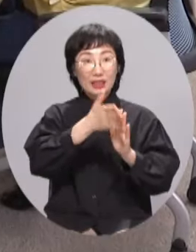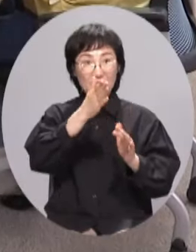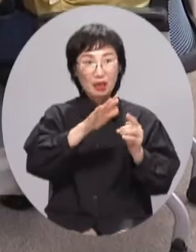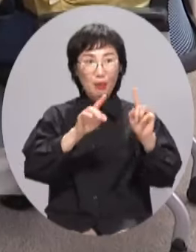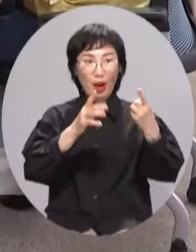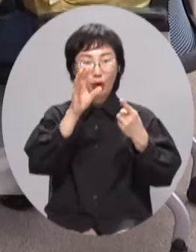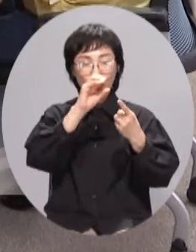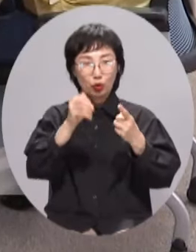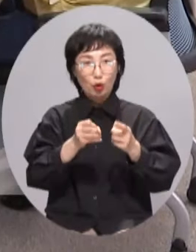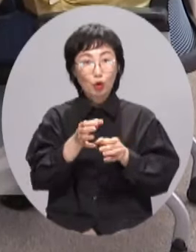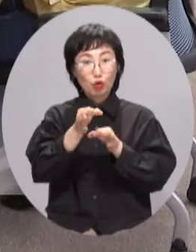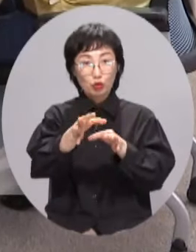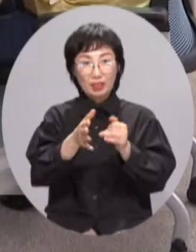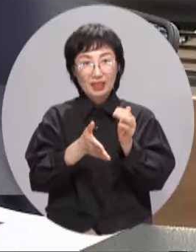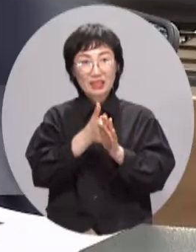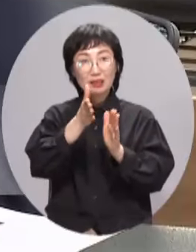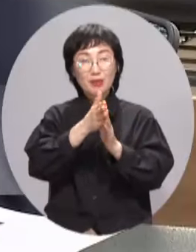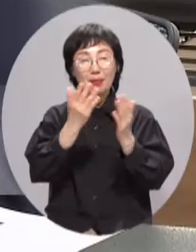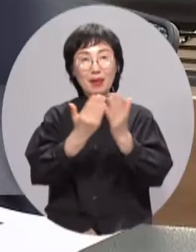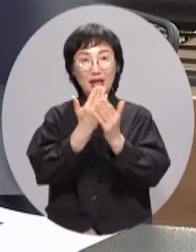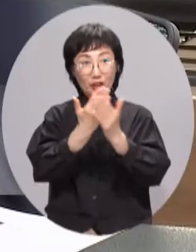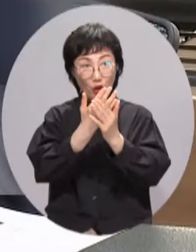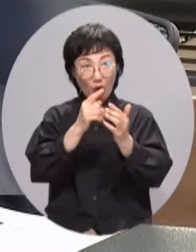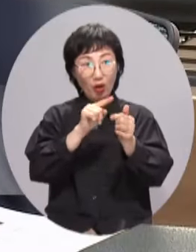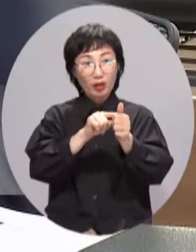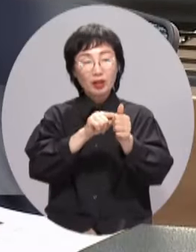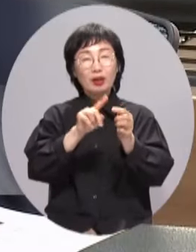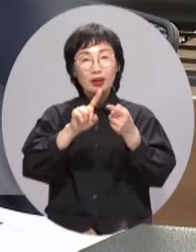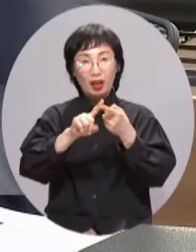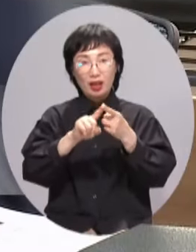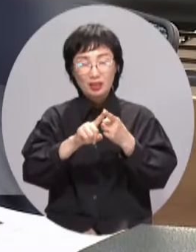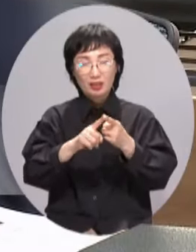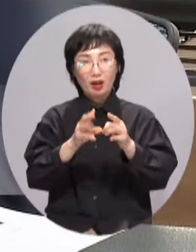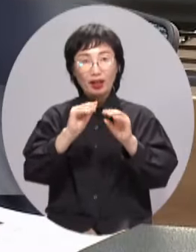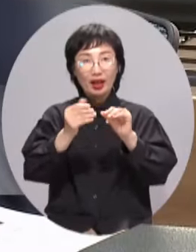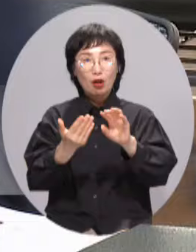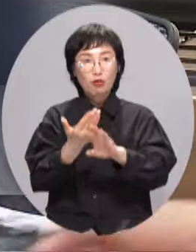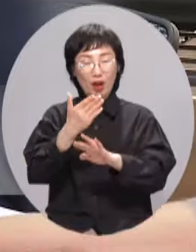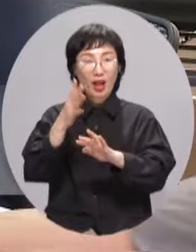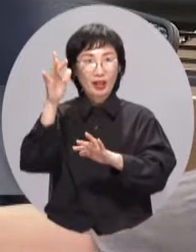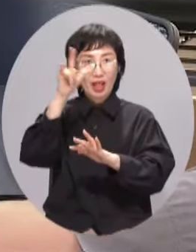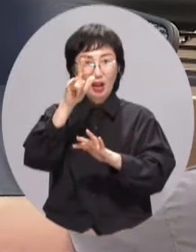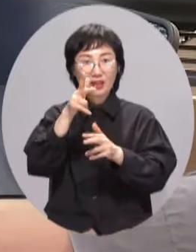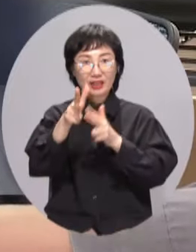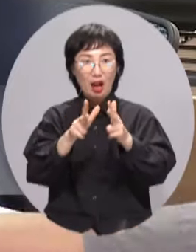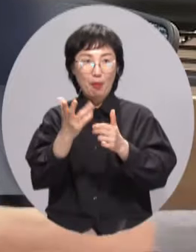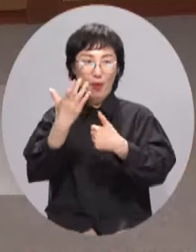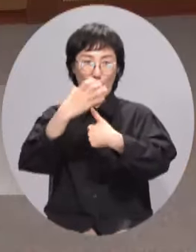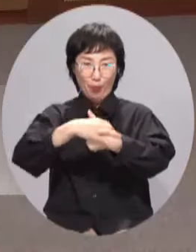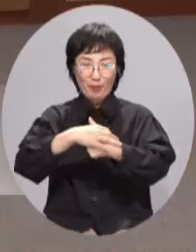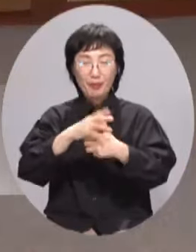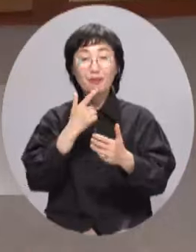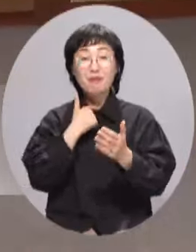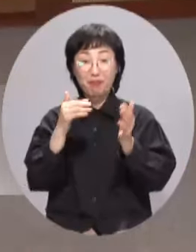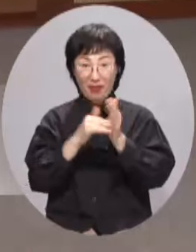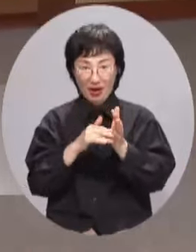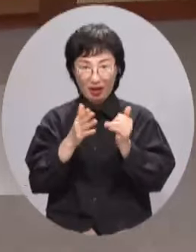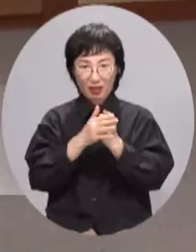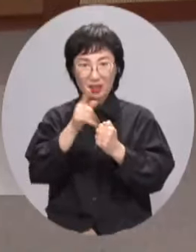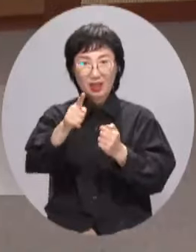출자한 시민발전주식회사 대표로선 님도 육상태양광 사업을 도맡았고 강임준 시장의 금권 선거 혹을